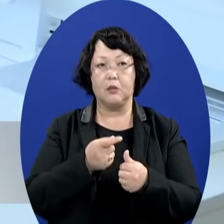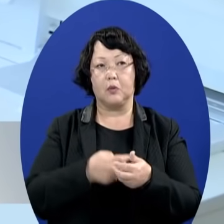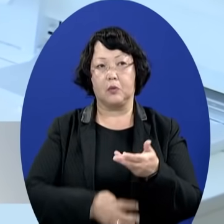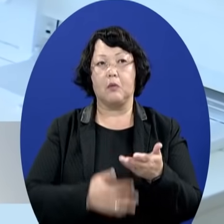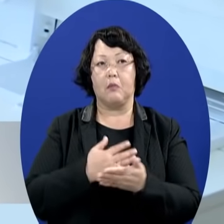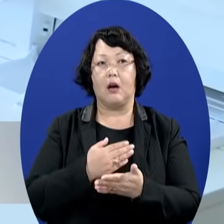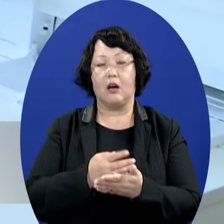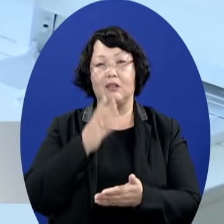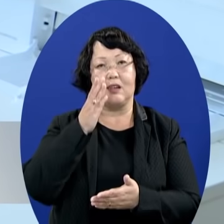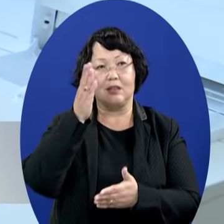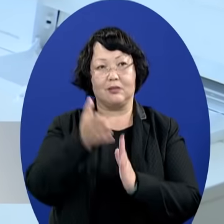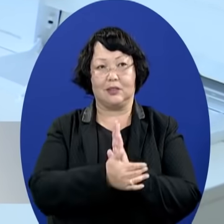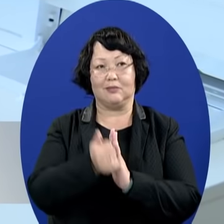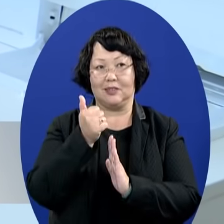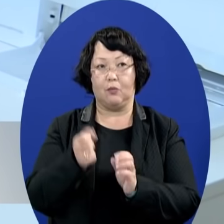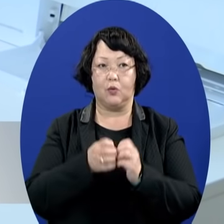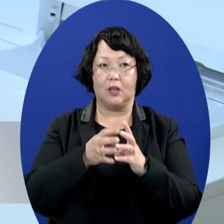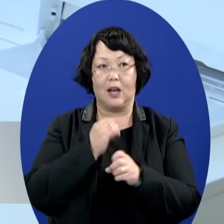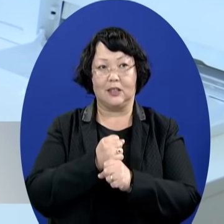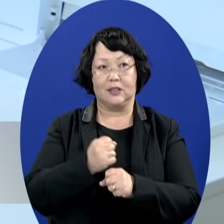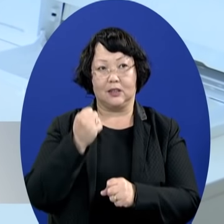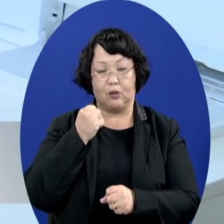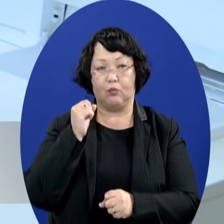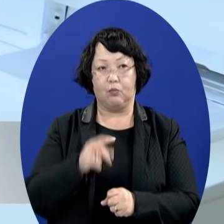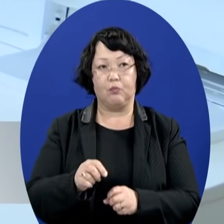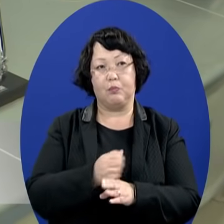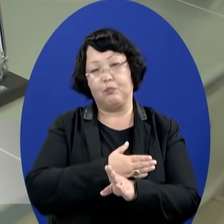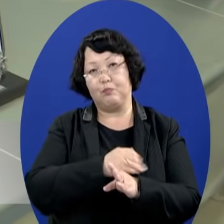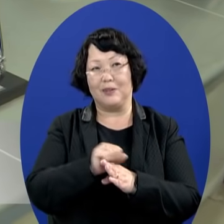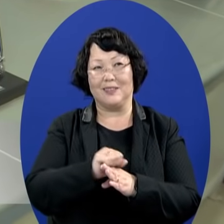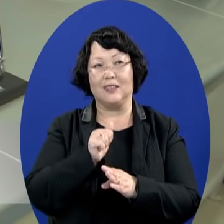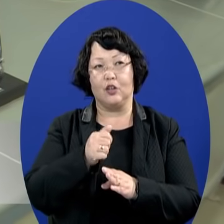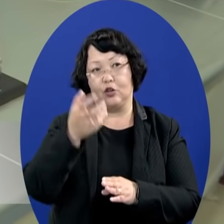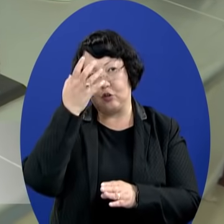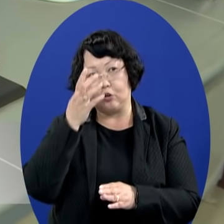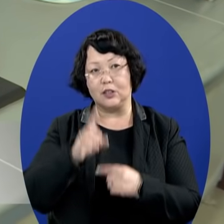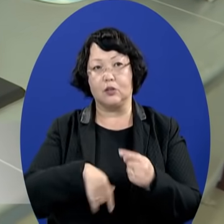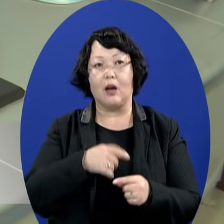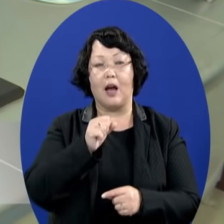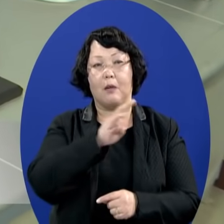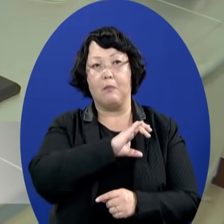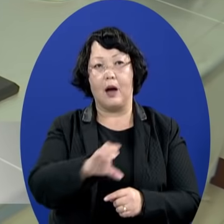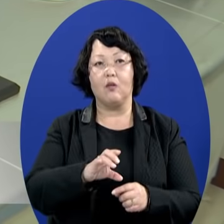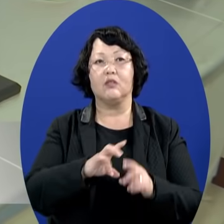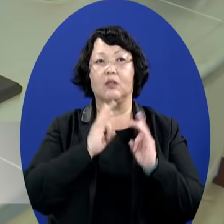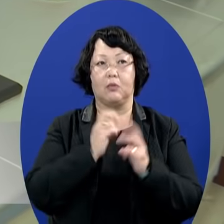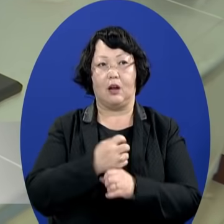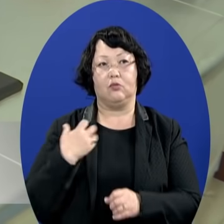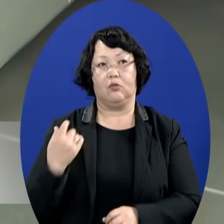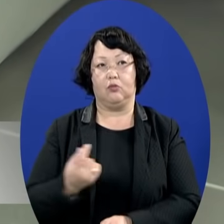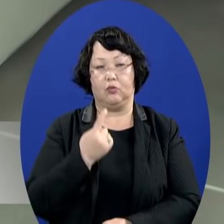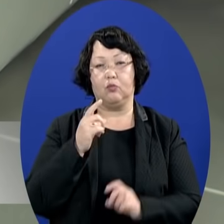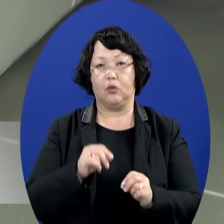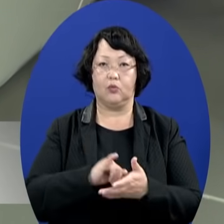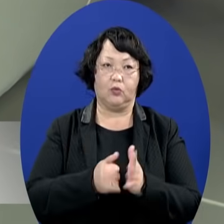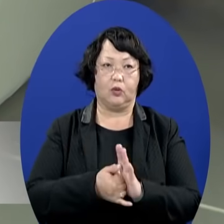а. Ирээдүйд чадвартай бүтээмжтэй ажилтнууд бэлтгэх нь төрийн гэхээсээ илүү аж ахуй нэгж байгууллагуудын нийгмийн хариуцлага болж байгааг судлаачид